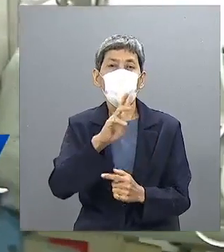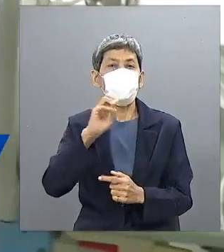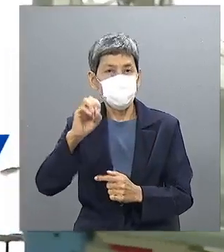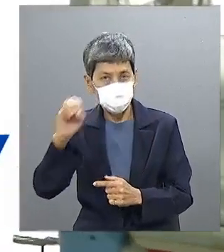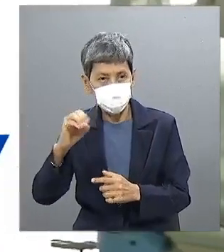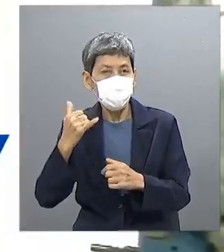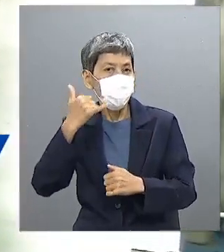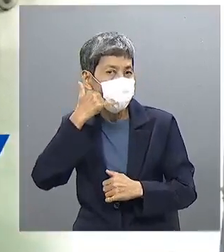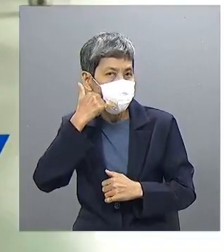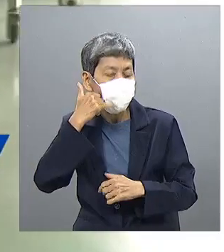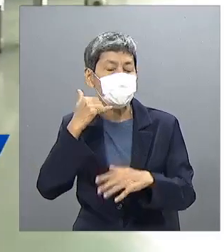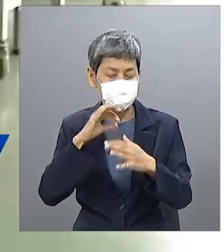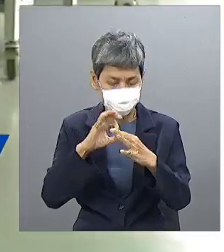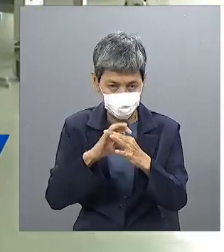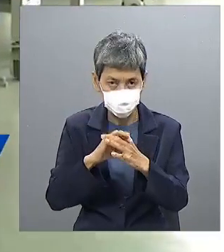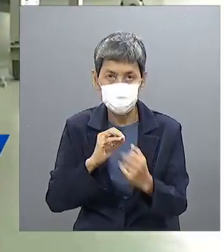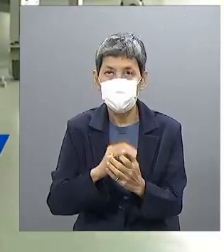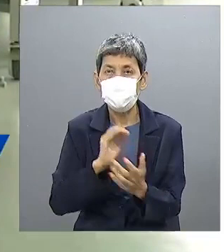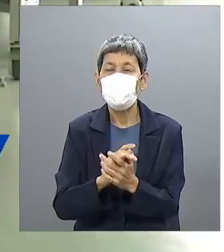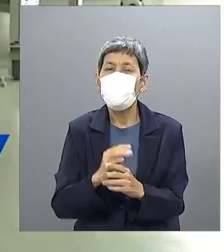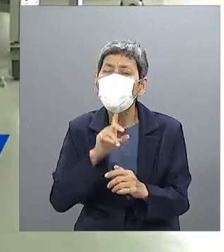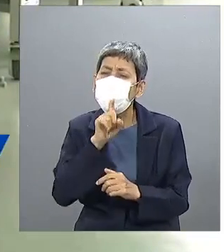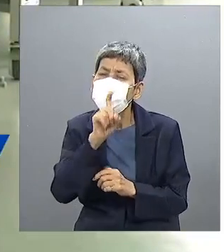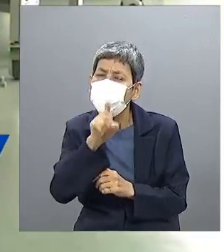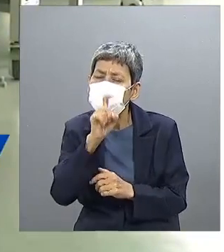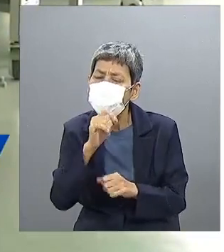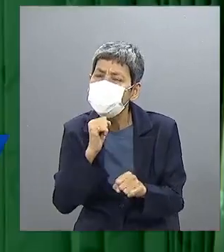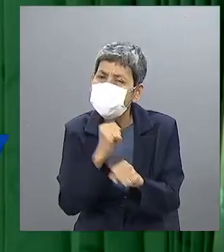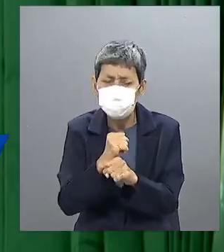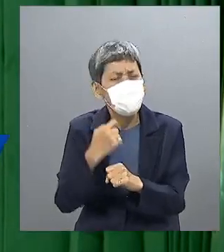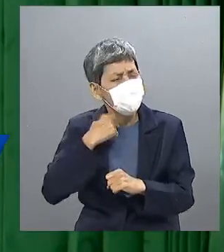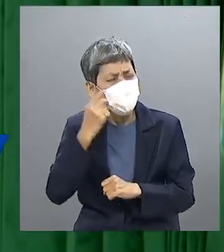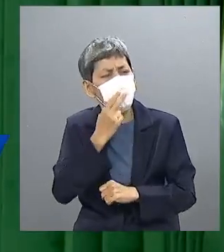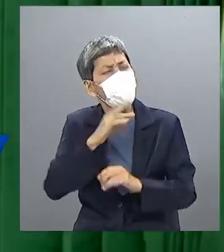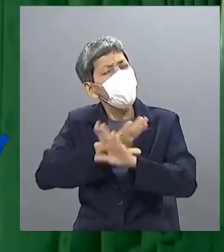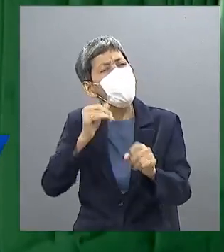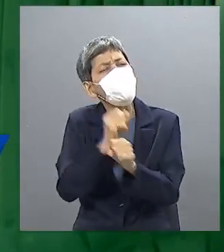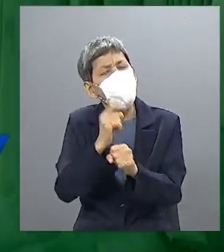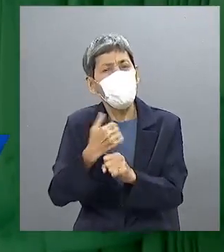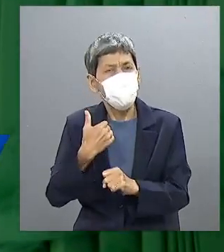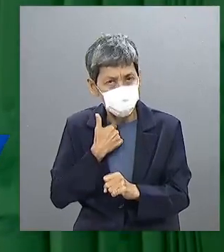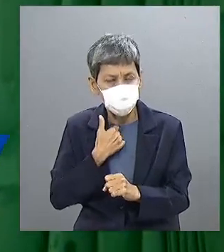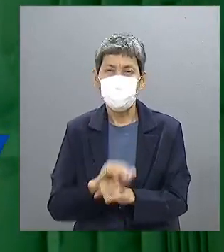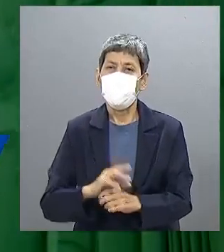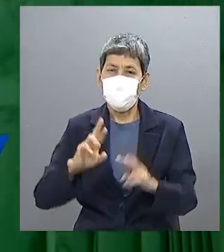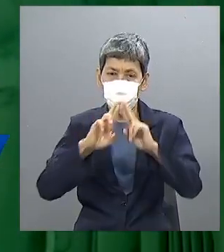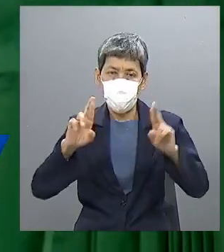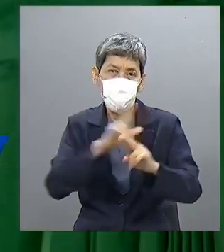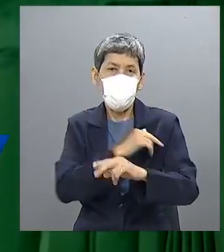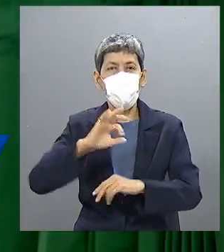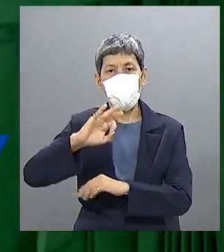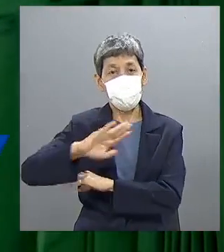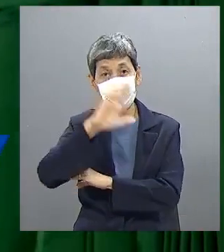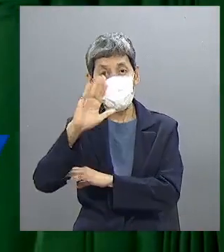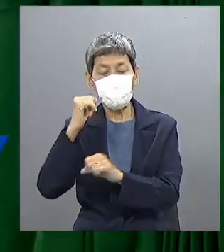สำหรับโทรไปปรึกษาเรื่องการให้คำปรึกษาในการเลิกบุหรี่หรือแม้แต่คลินิกฟ้าใสนะครับเองที่อยู่ภายใต้คณะ